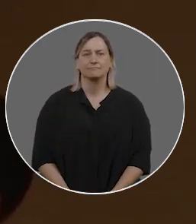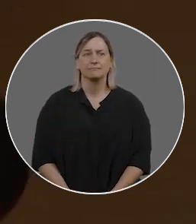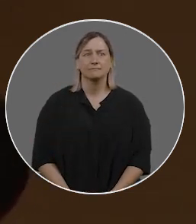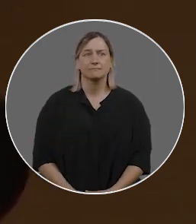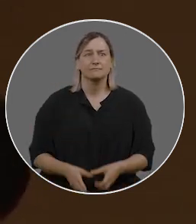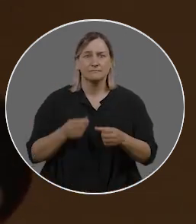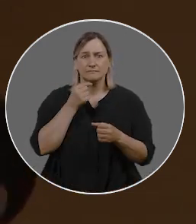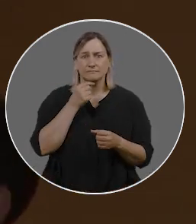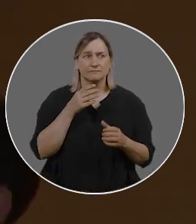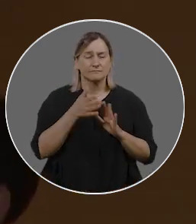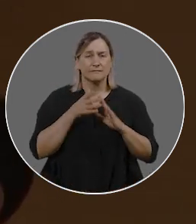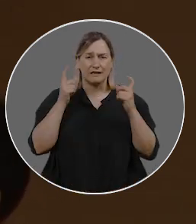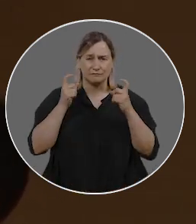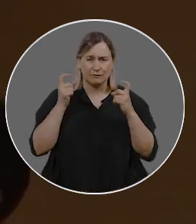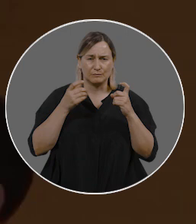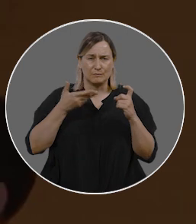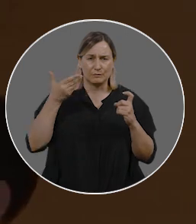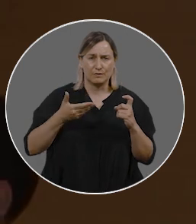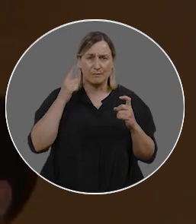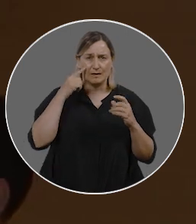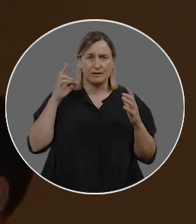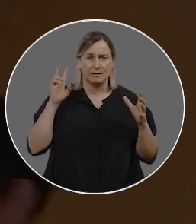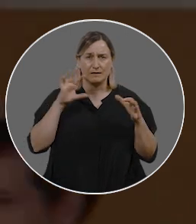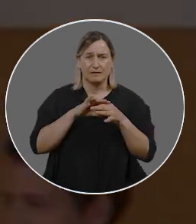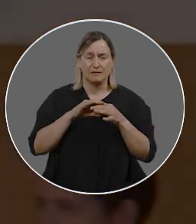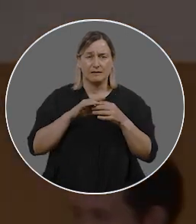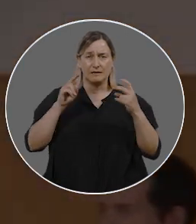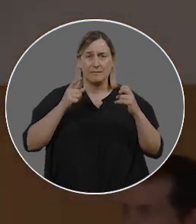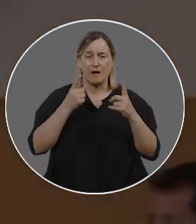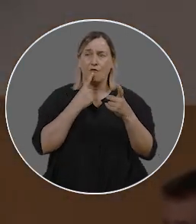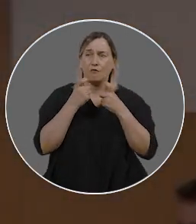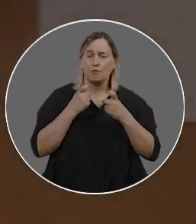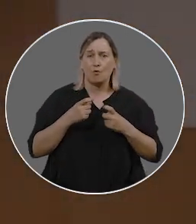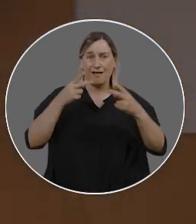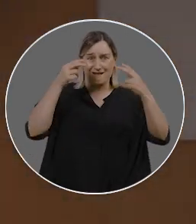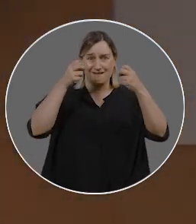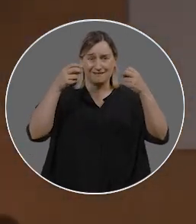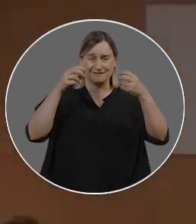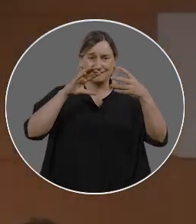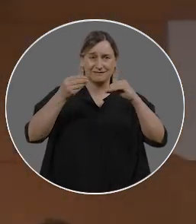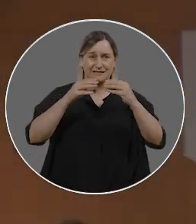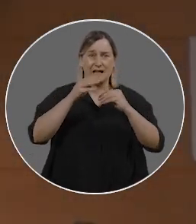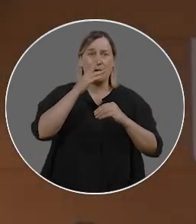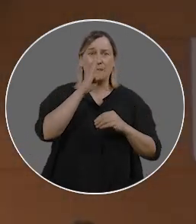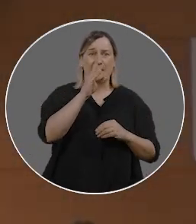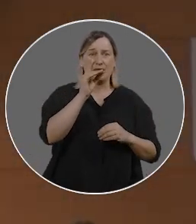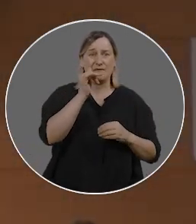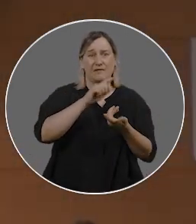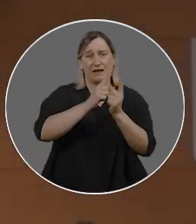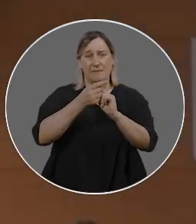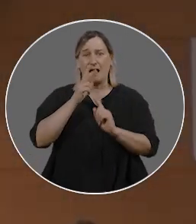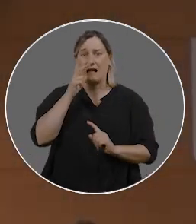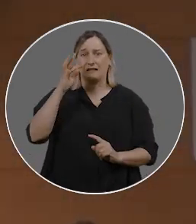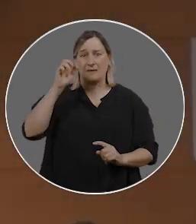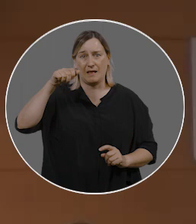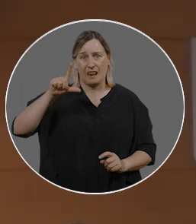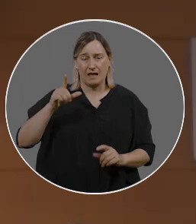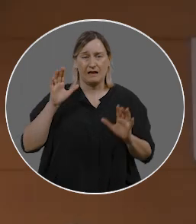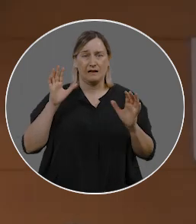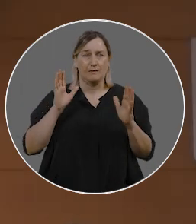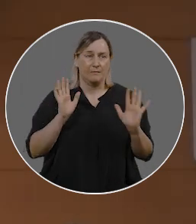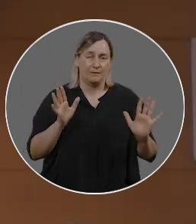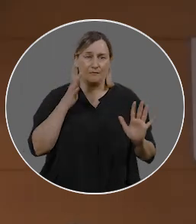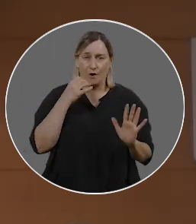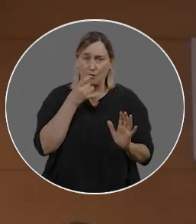S'està fent un esforç important per anar en els formularis, anar passant els formularis PDF, HTML, però això també és una cosa que no